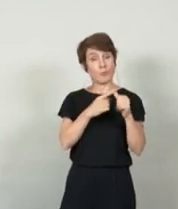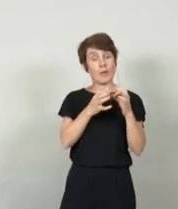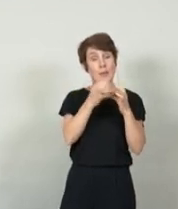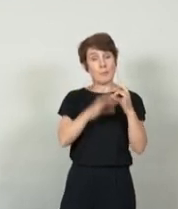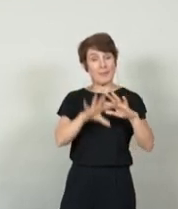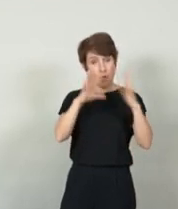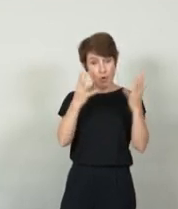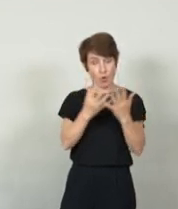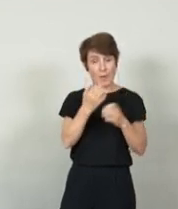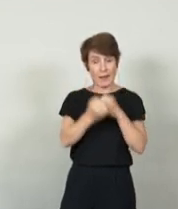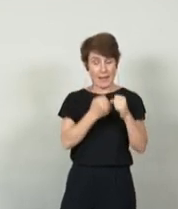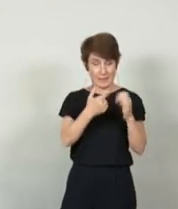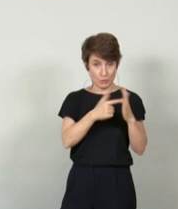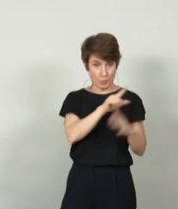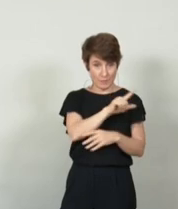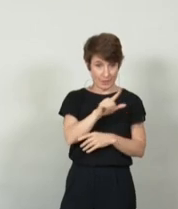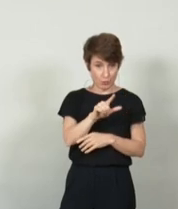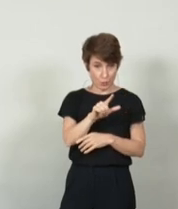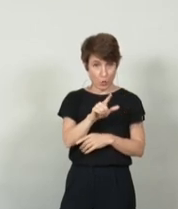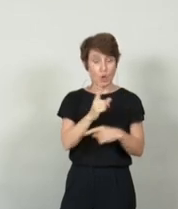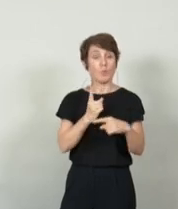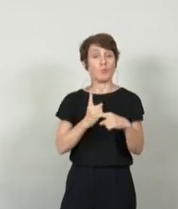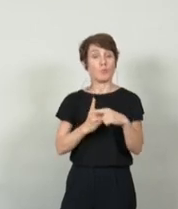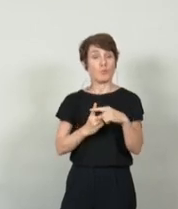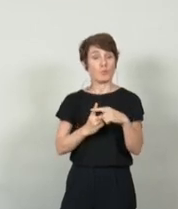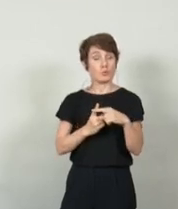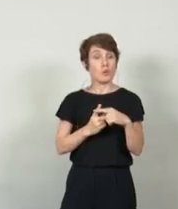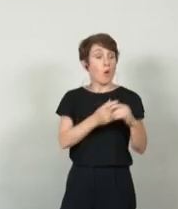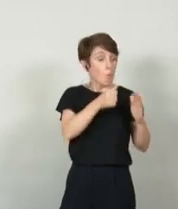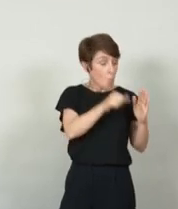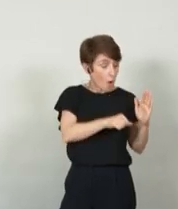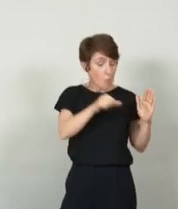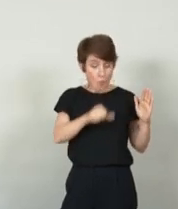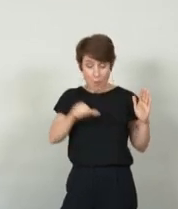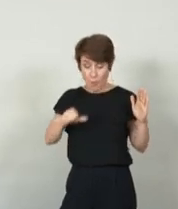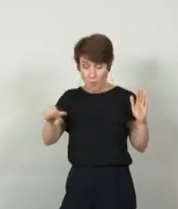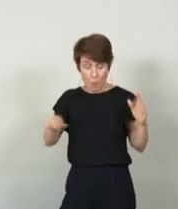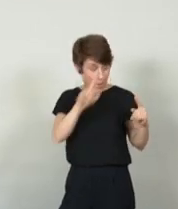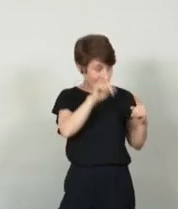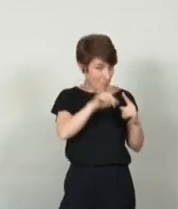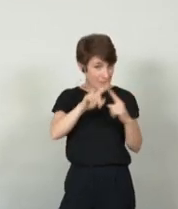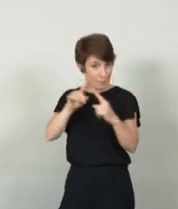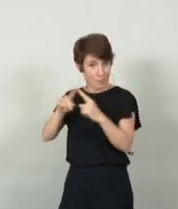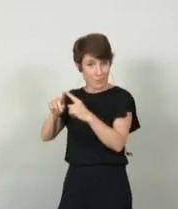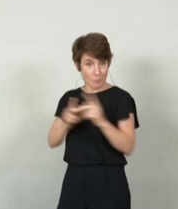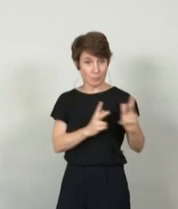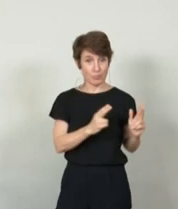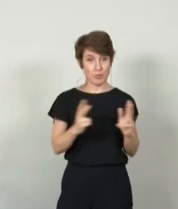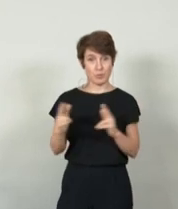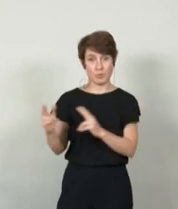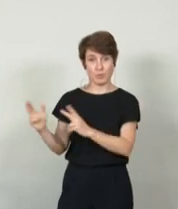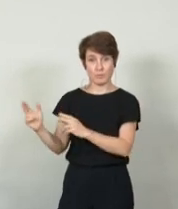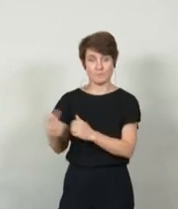2022 et d'autre part l'année moi par mois thématique par thématique cette évaluation